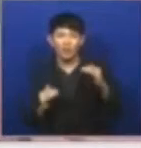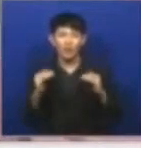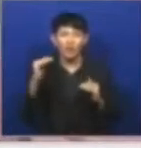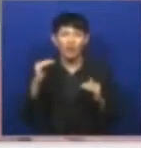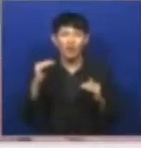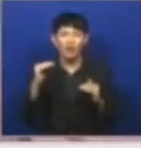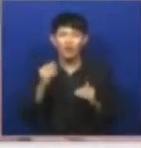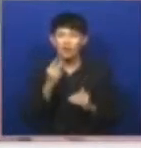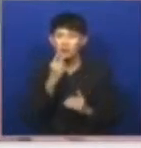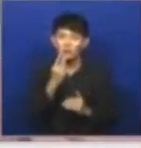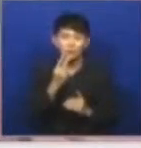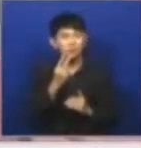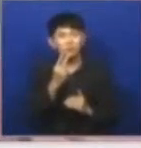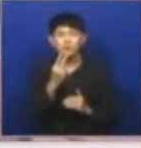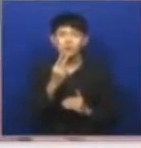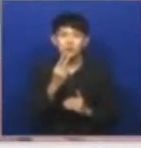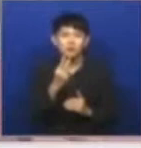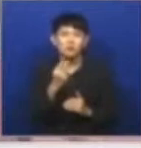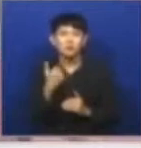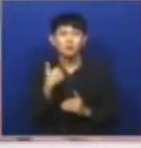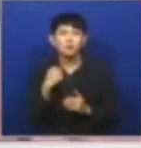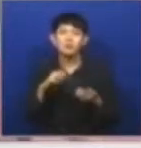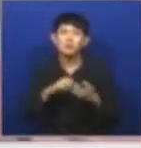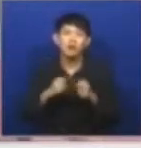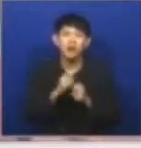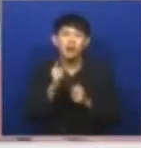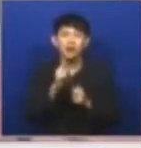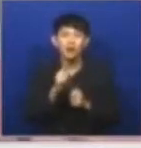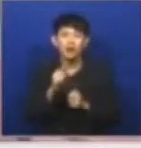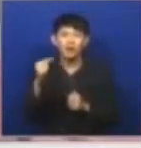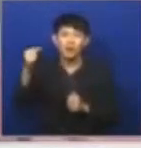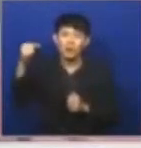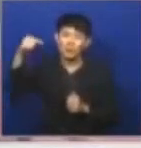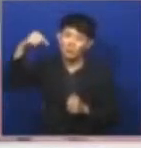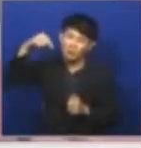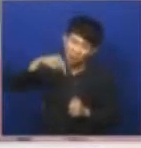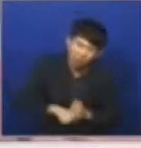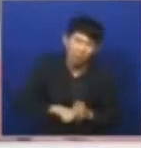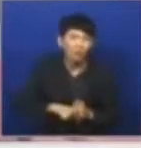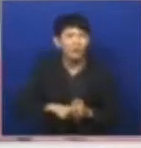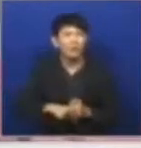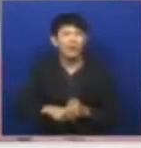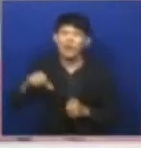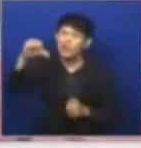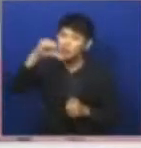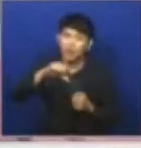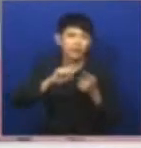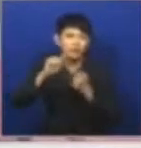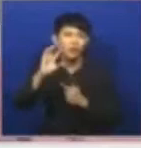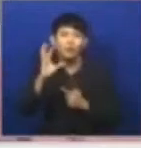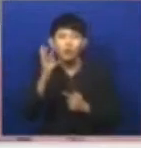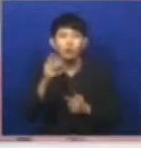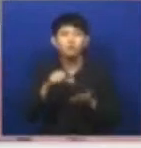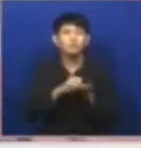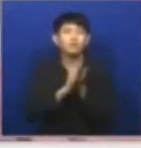อภาคไม่ได้เกิดขึ้นมีแต่จะดำดิ่งลงไปเป็นระดับหนึ่งของโลกปฏิรูปยังไงอธิบาย